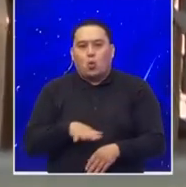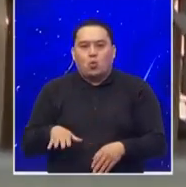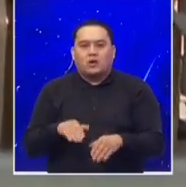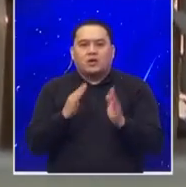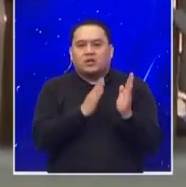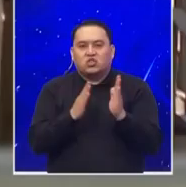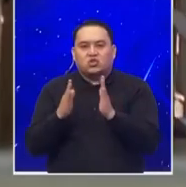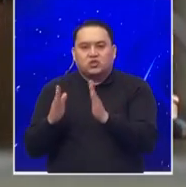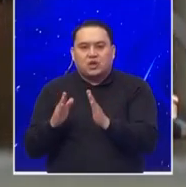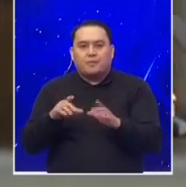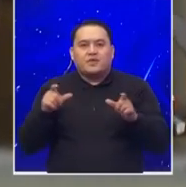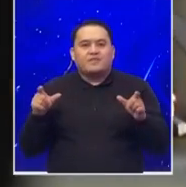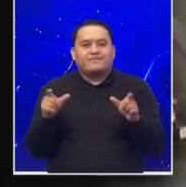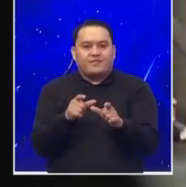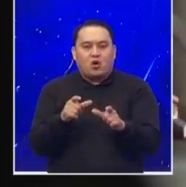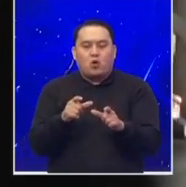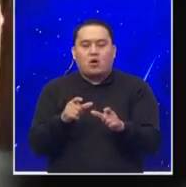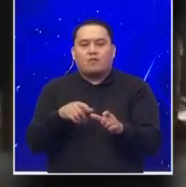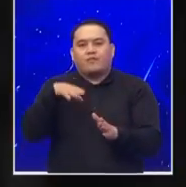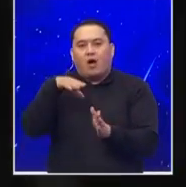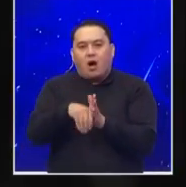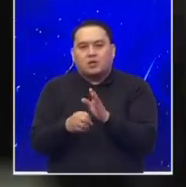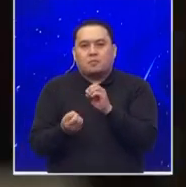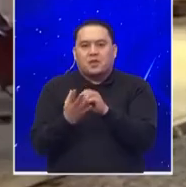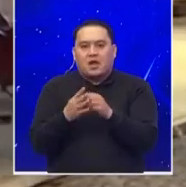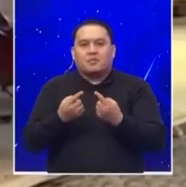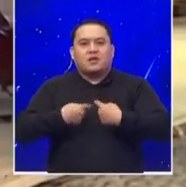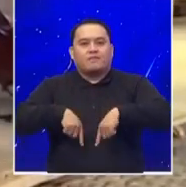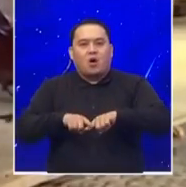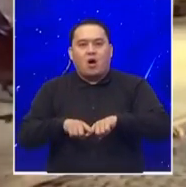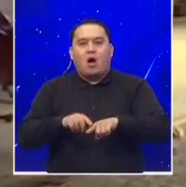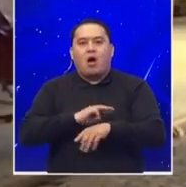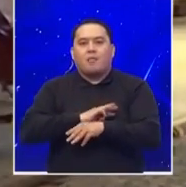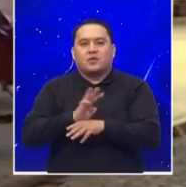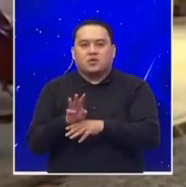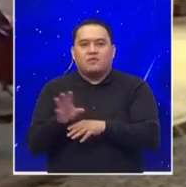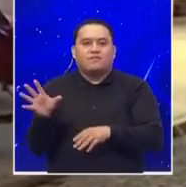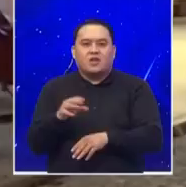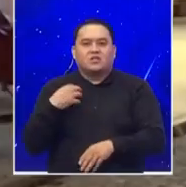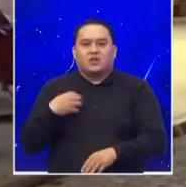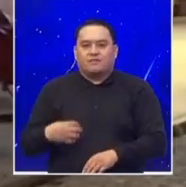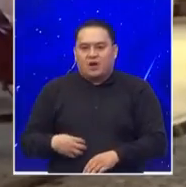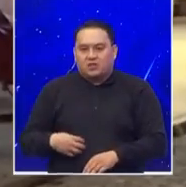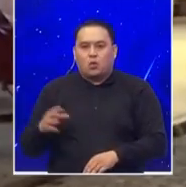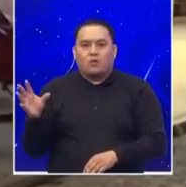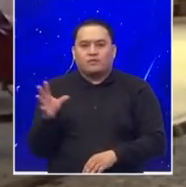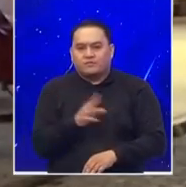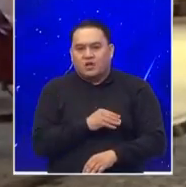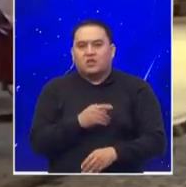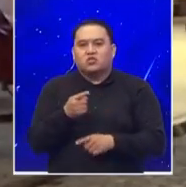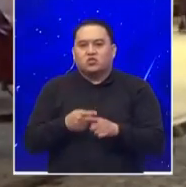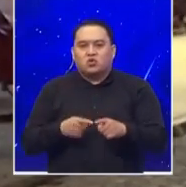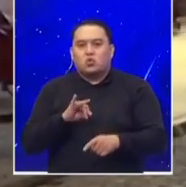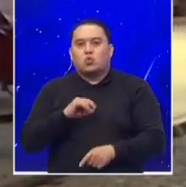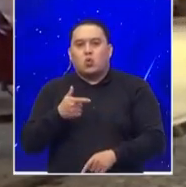режима ограничительных мер, в которую уже входили 15 департаментов, охватит весь восток Франции, а также часть